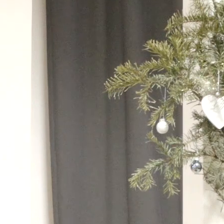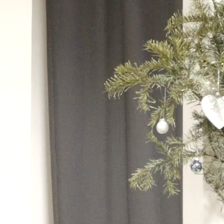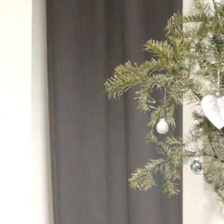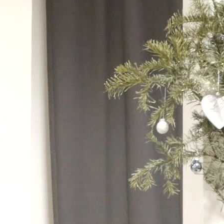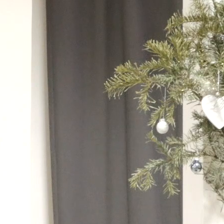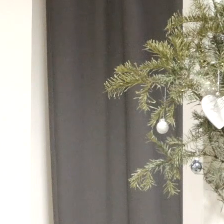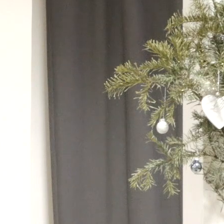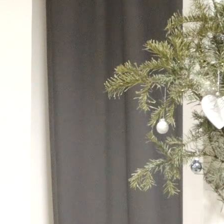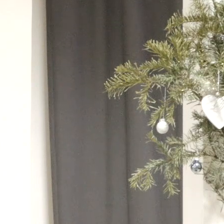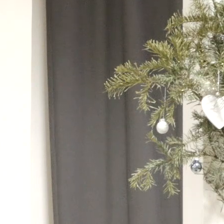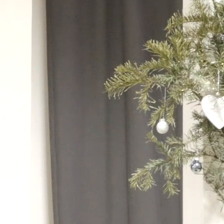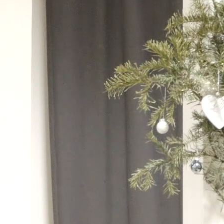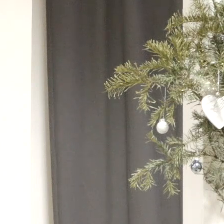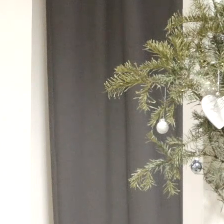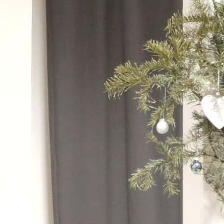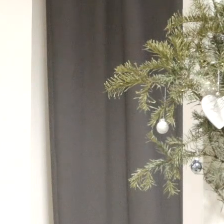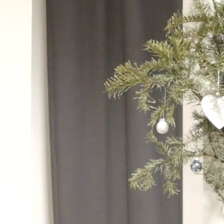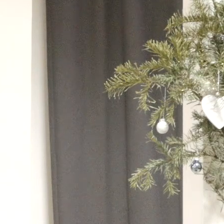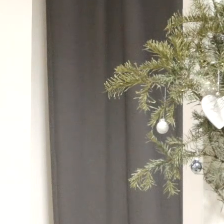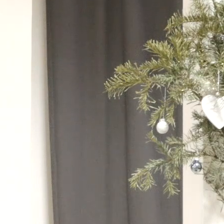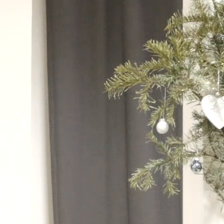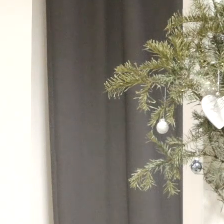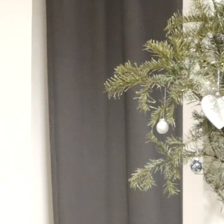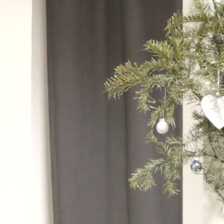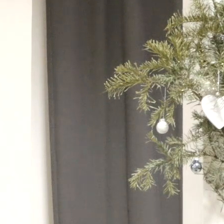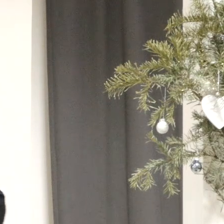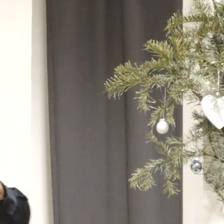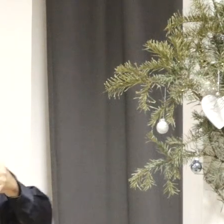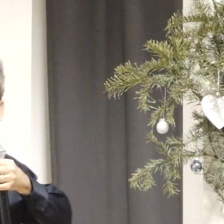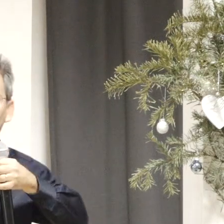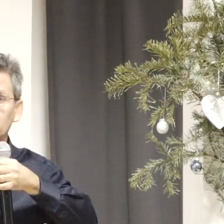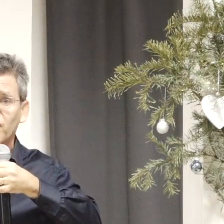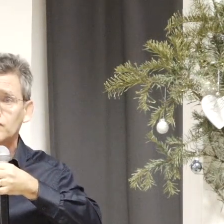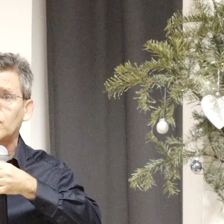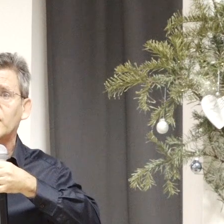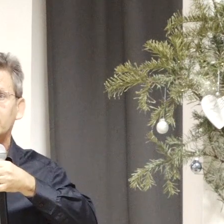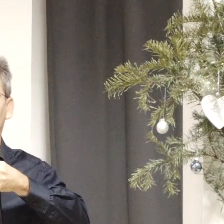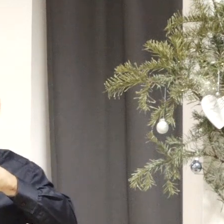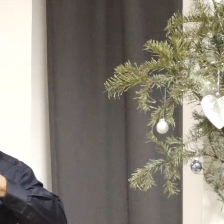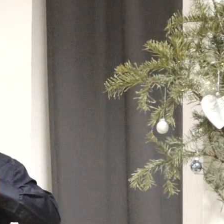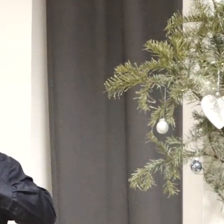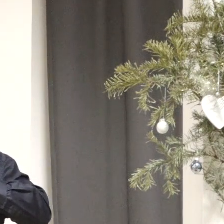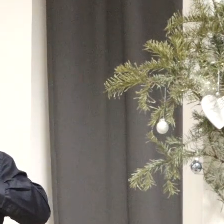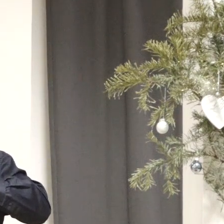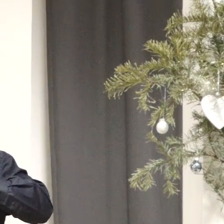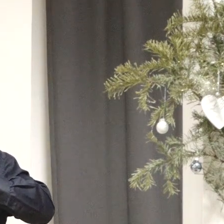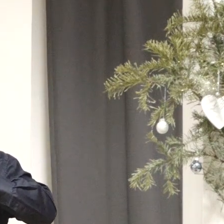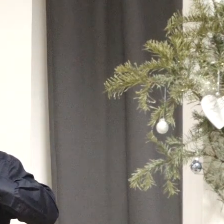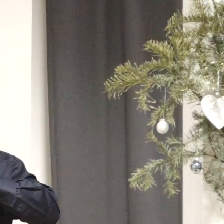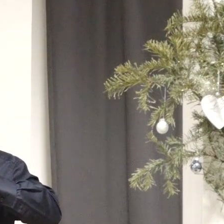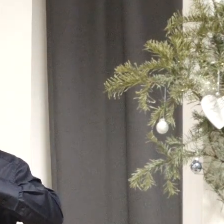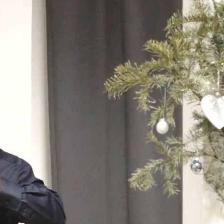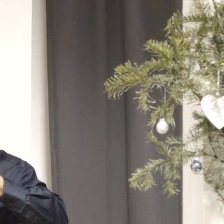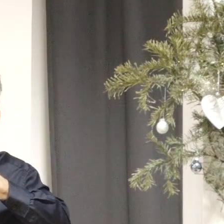C'est formidable. On est content, on chante ensemble, on loue le Seigneur. Mais là, Paul nous parle de façon concrète. L'amour